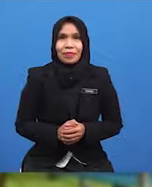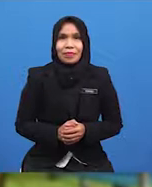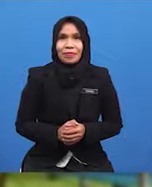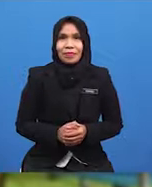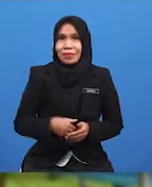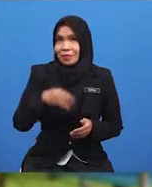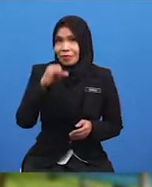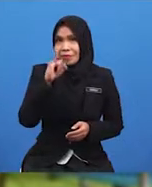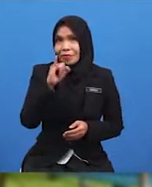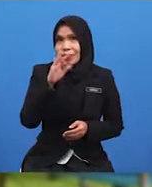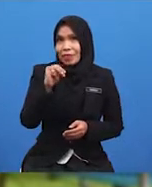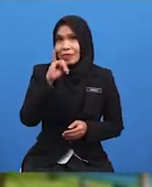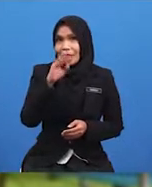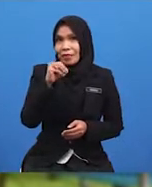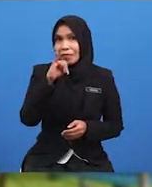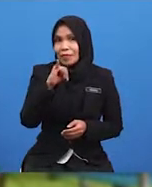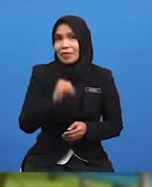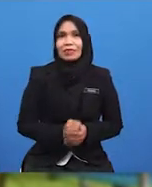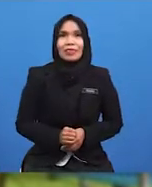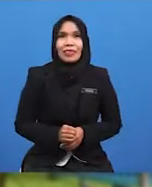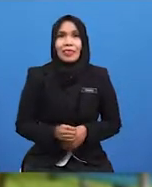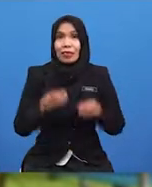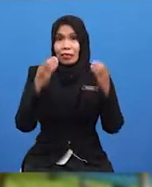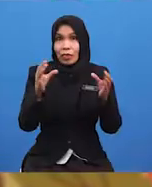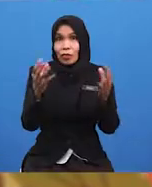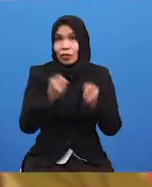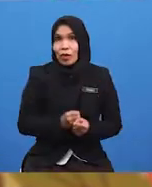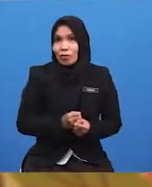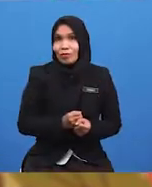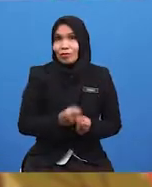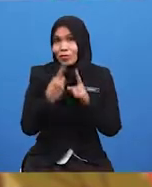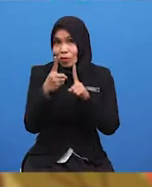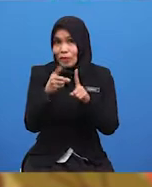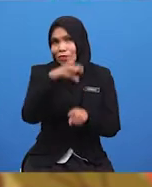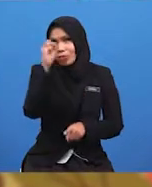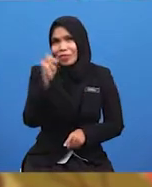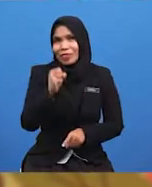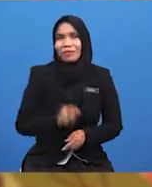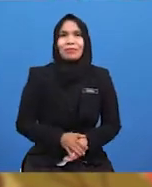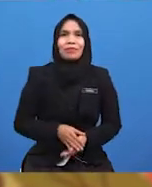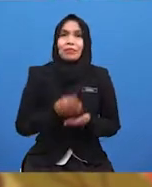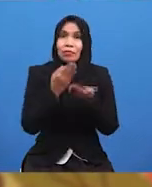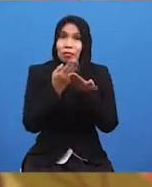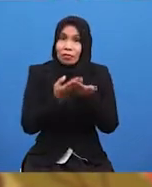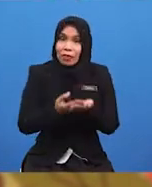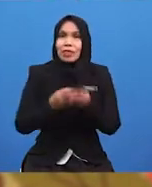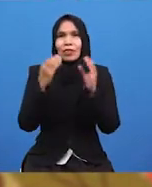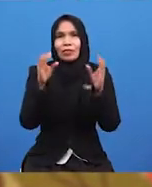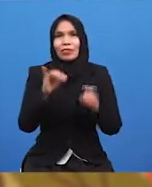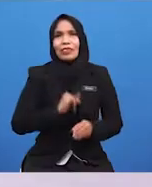si kehendak Mimi jawab Soalnya Slank Cikunir by Cikgu saya akan